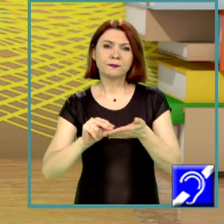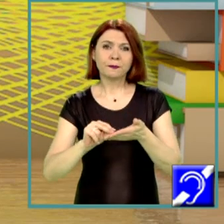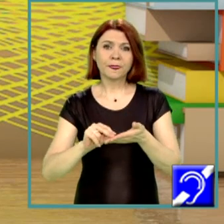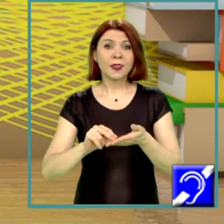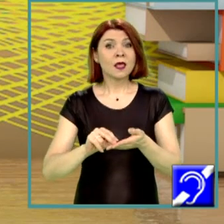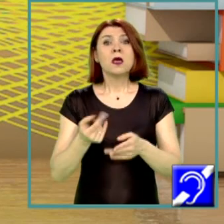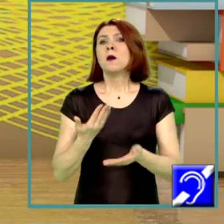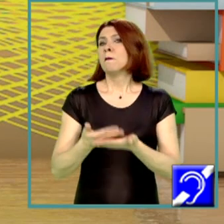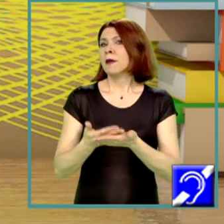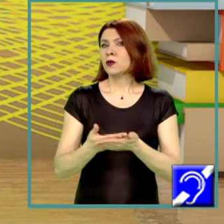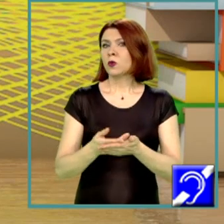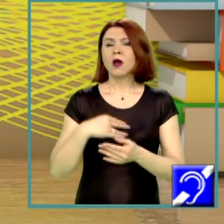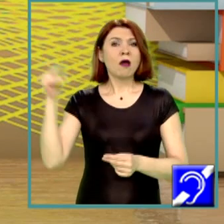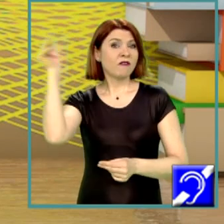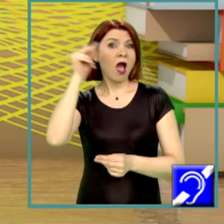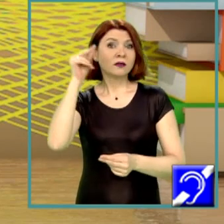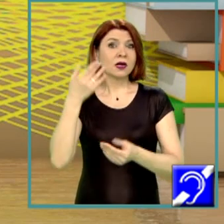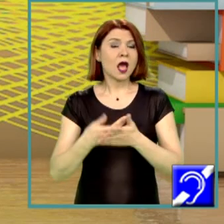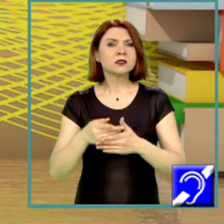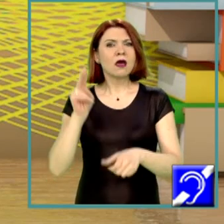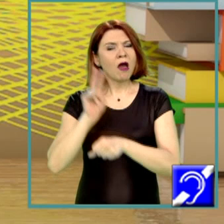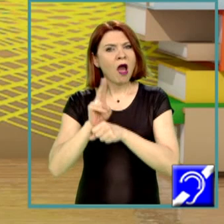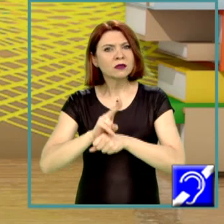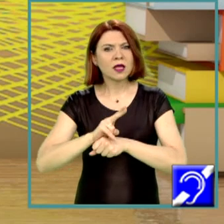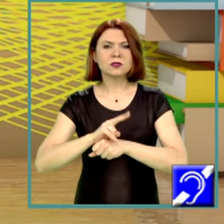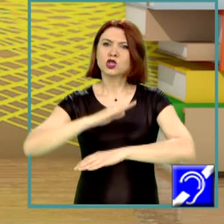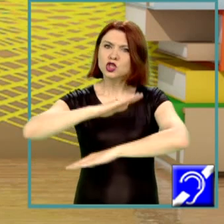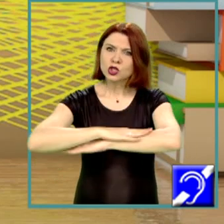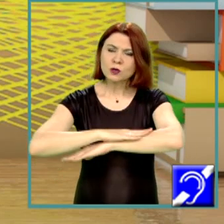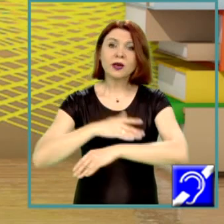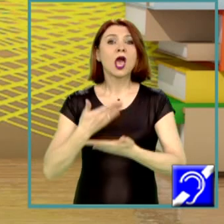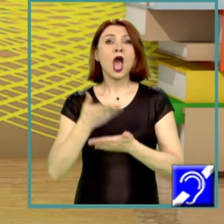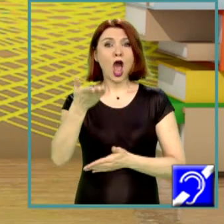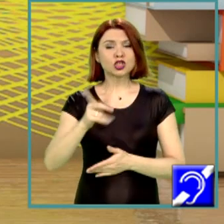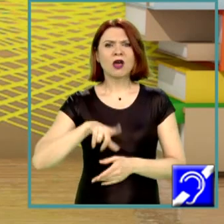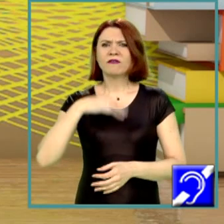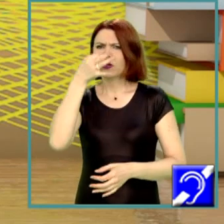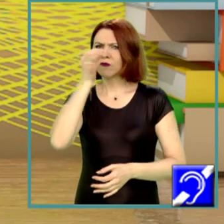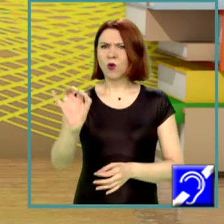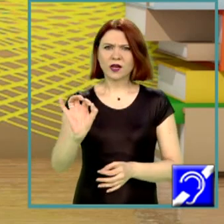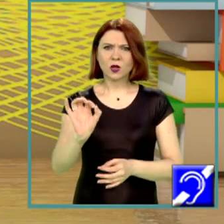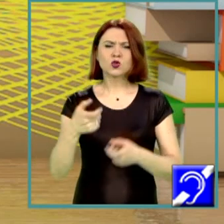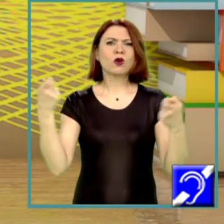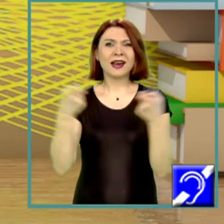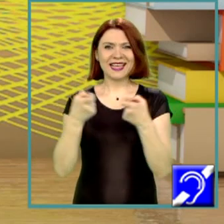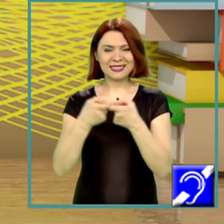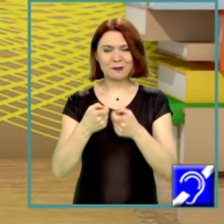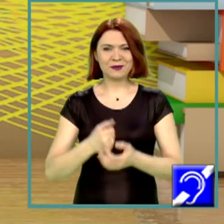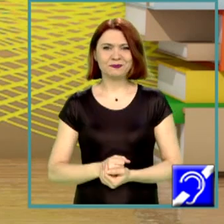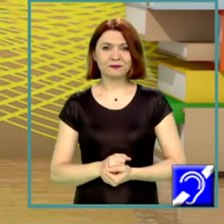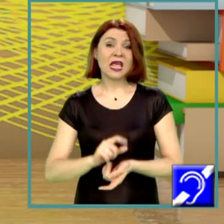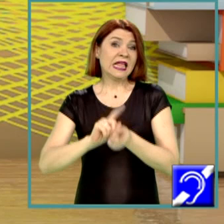mai ales dacă va antrenati cu conștiinciozitate în felul acesta va fi foarte ușor în timpul examenului